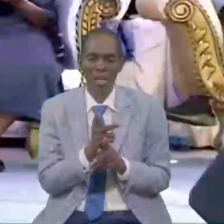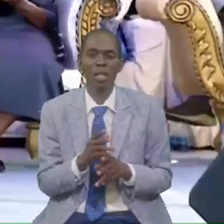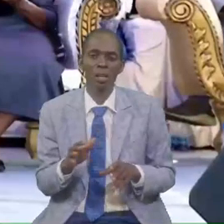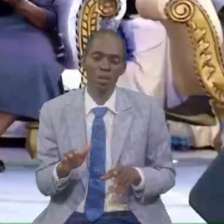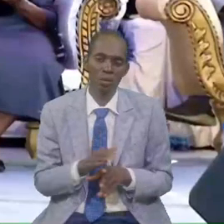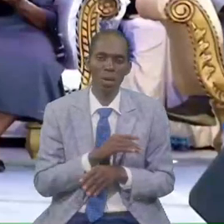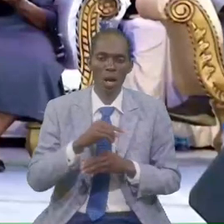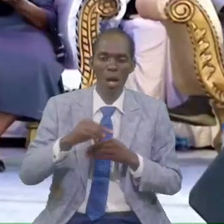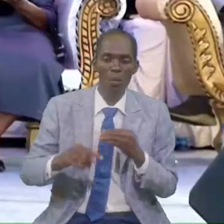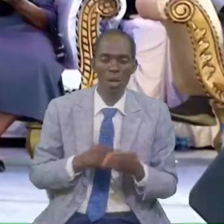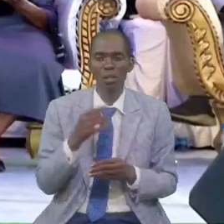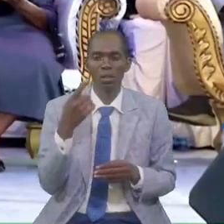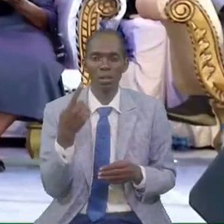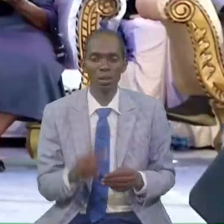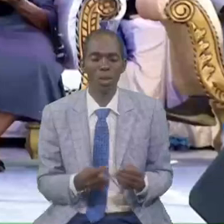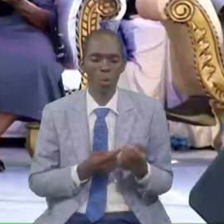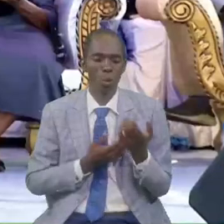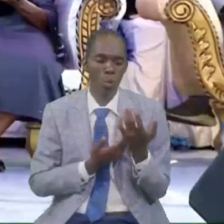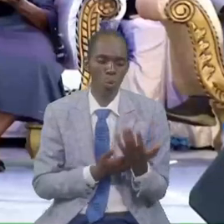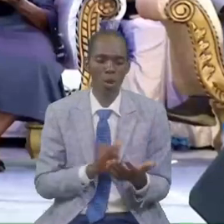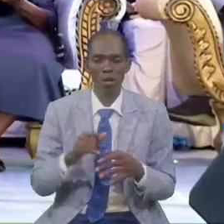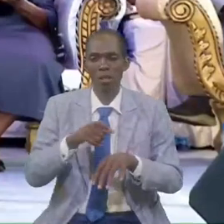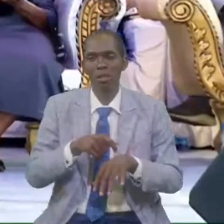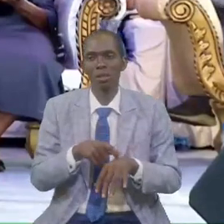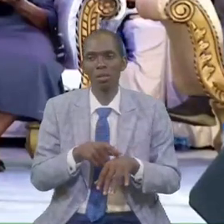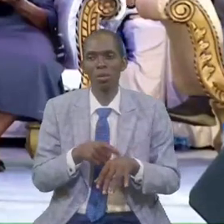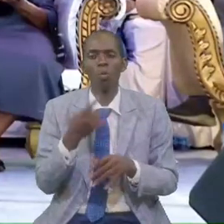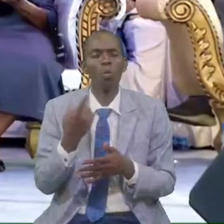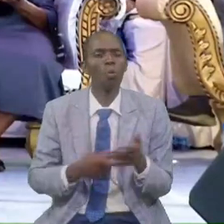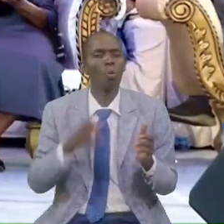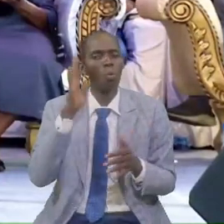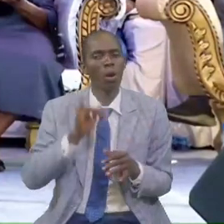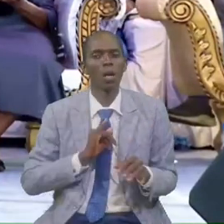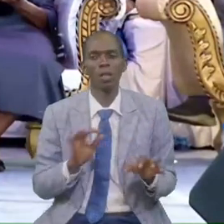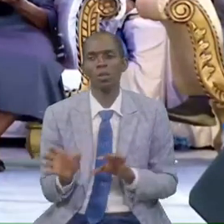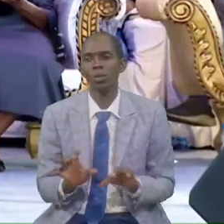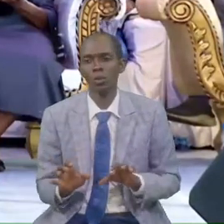Et nous devons donc faire attention à cette période d'attente. Que